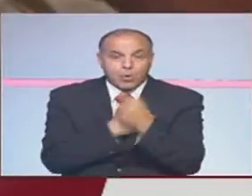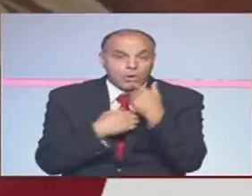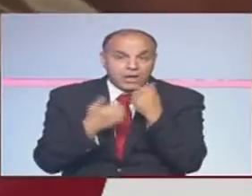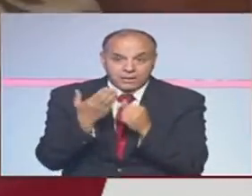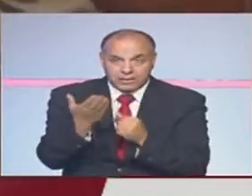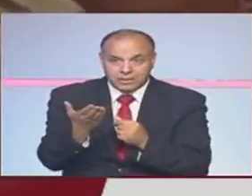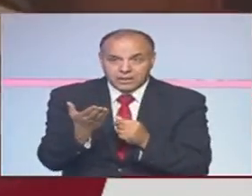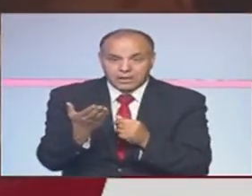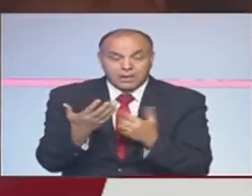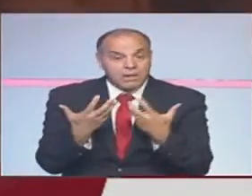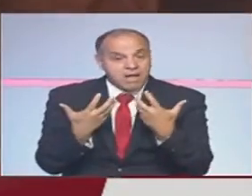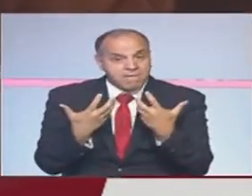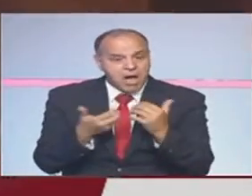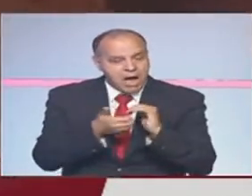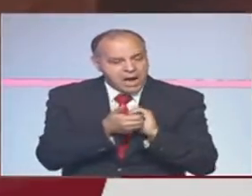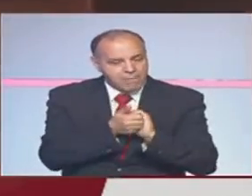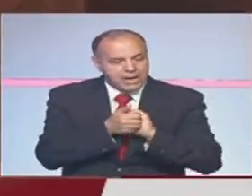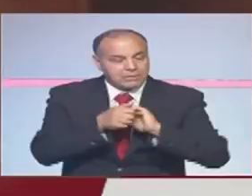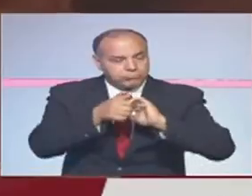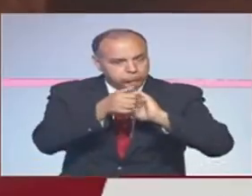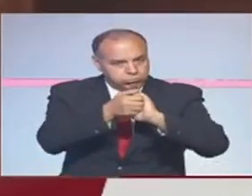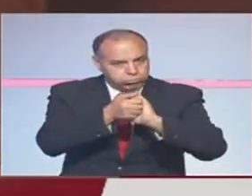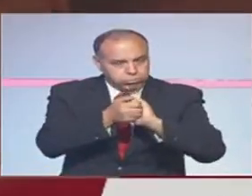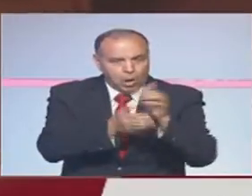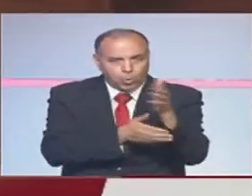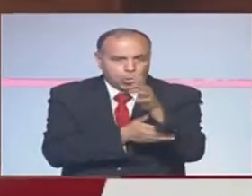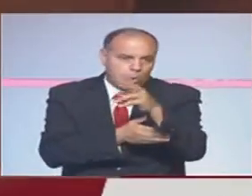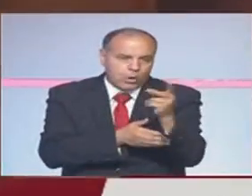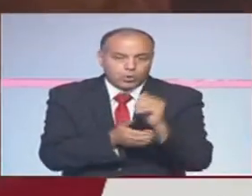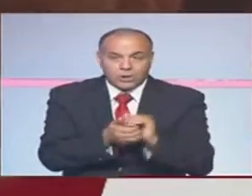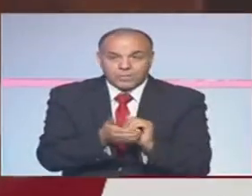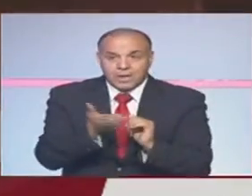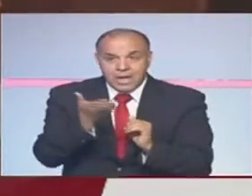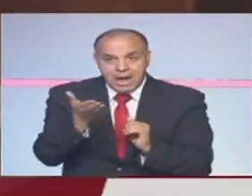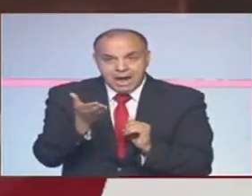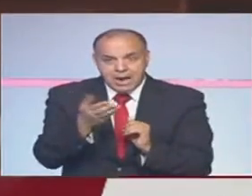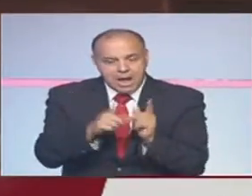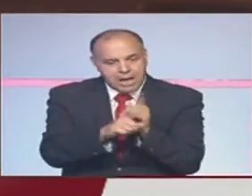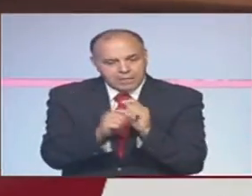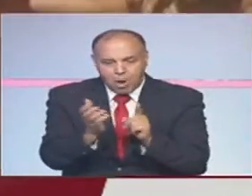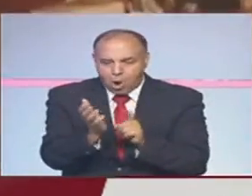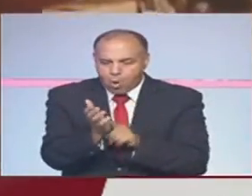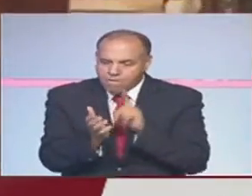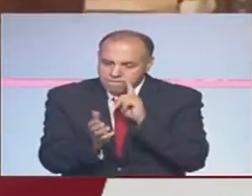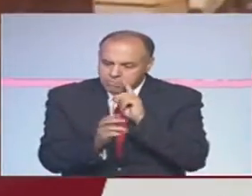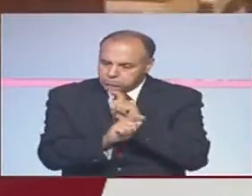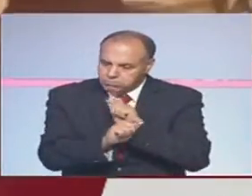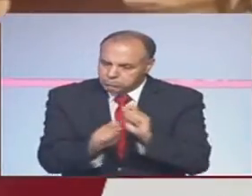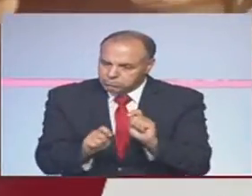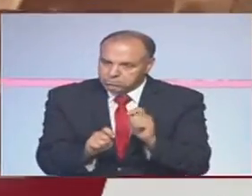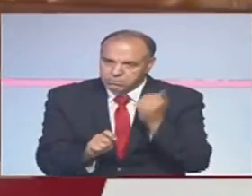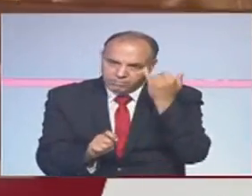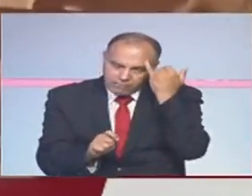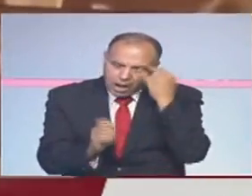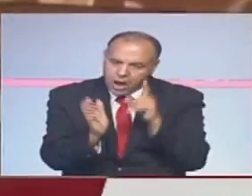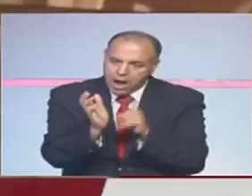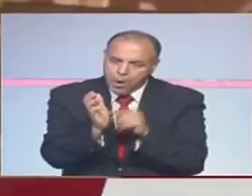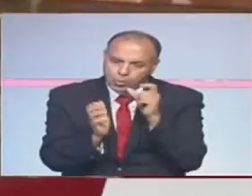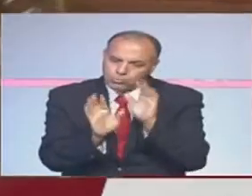انها تريد علاقات سلميه مع الدول الاخرى وانها ستحترم حقوق النساء في حدود مبادئ الشريعه